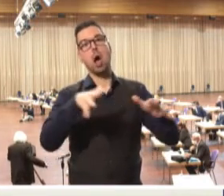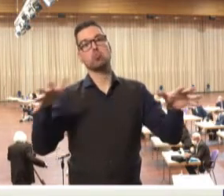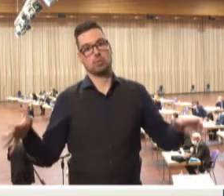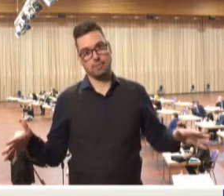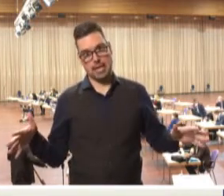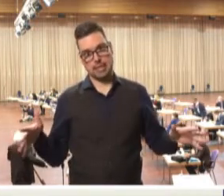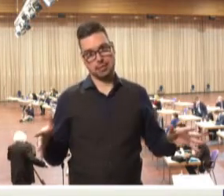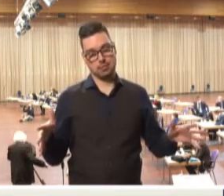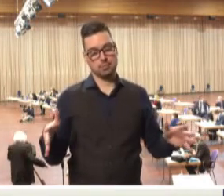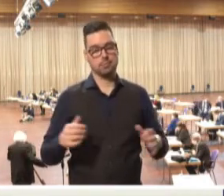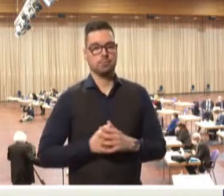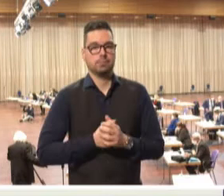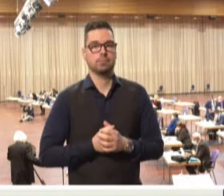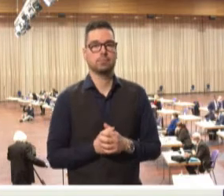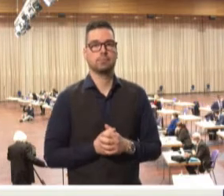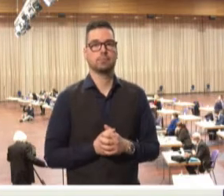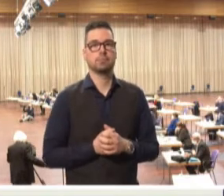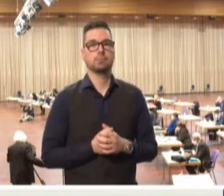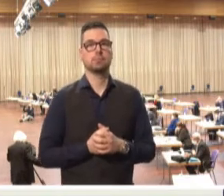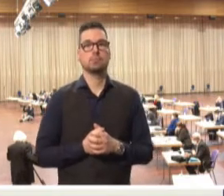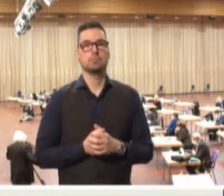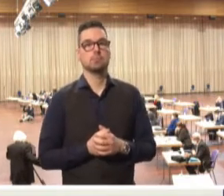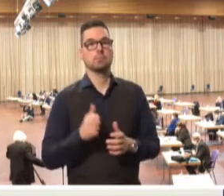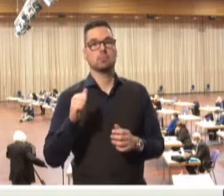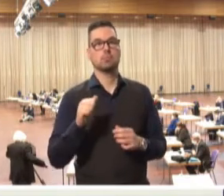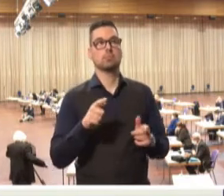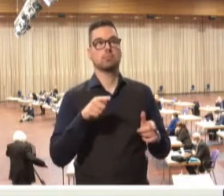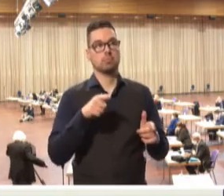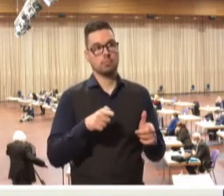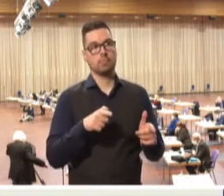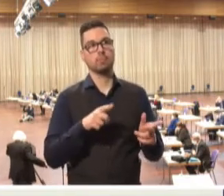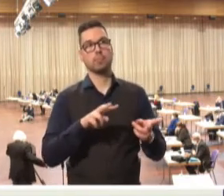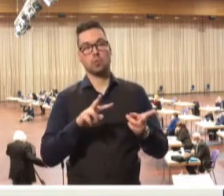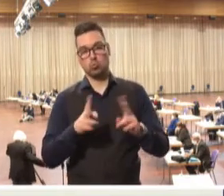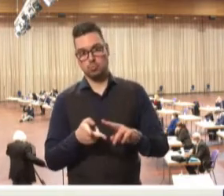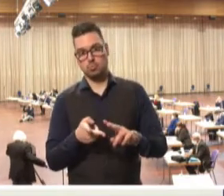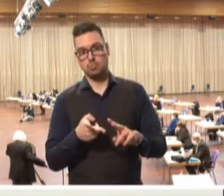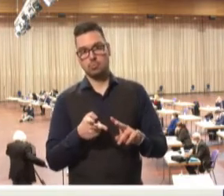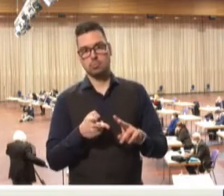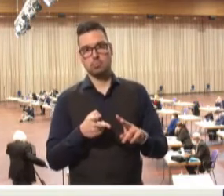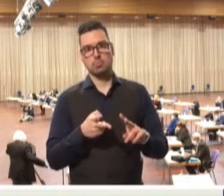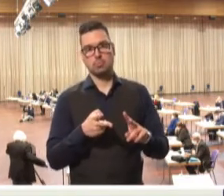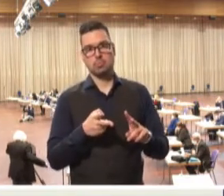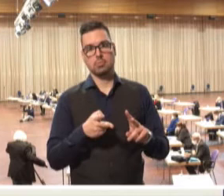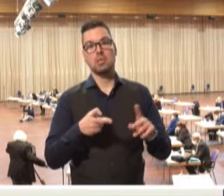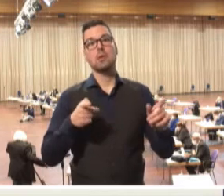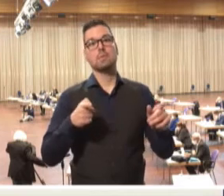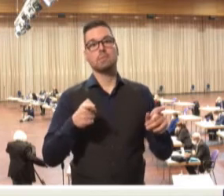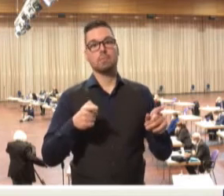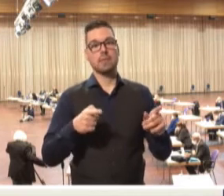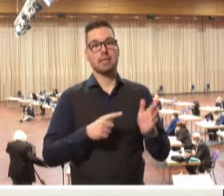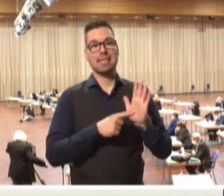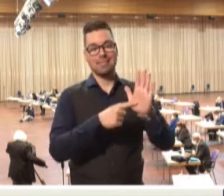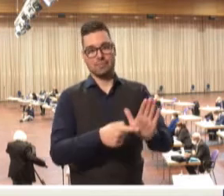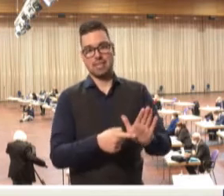Untersuchungsgegenstandes erforderlich. Art und Umstände des Umgangs des Klinikums mit Hinweisen auf